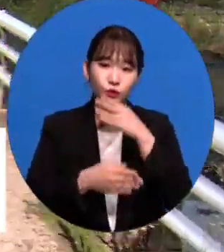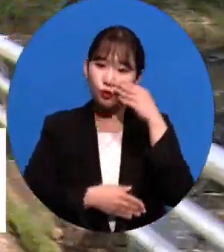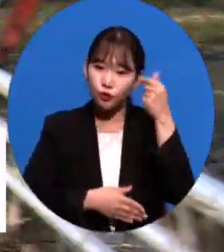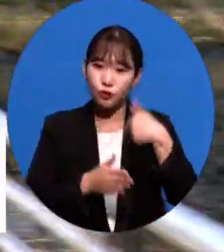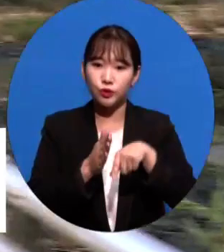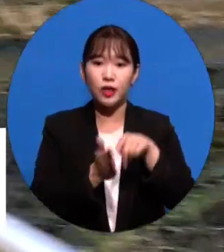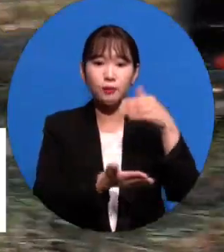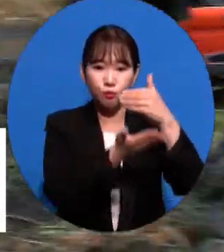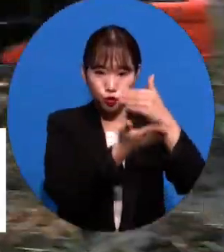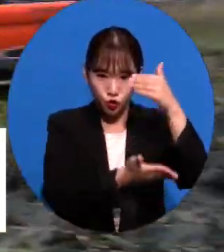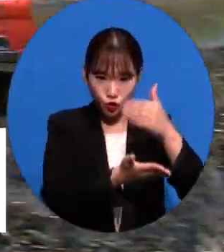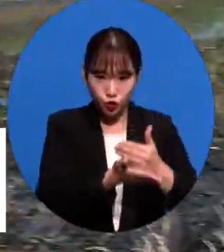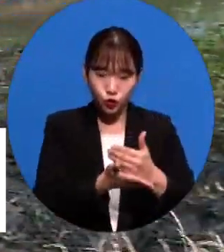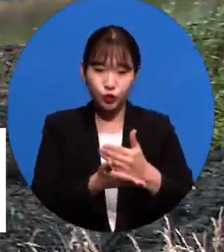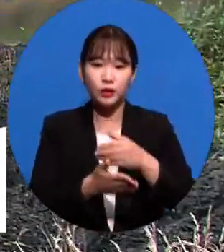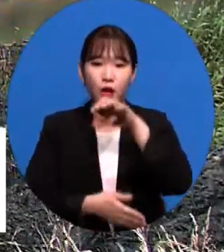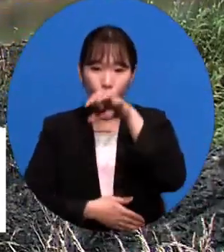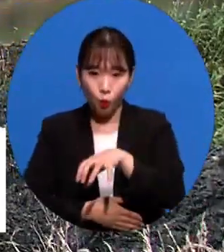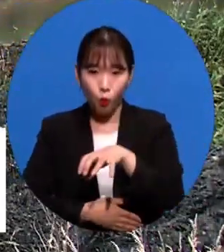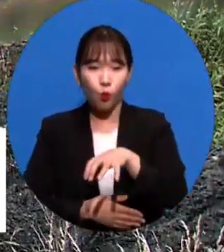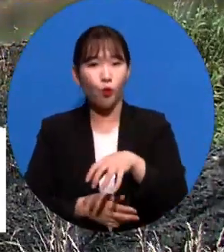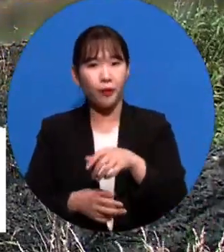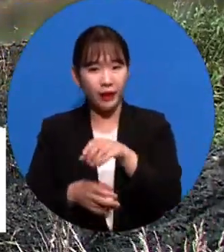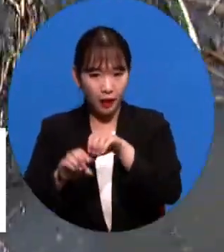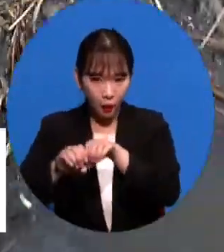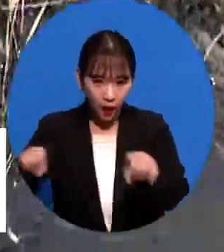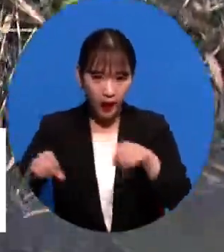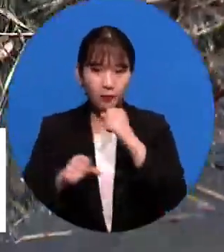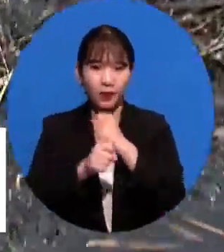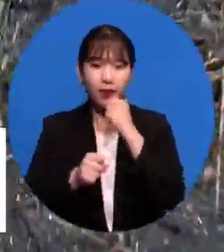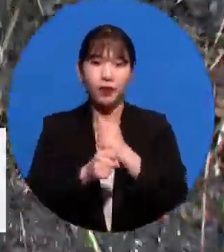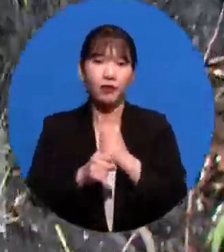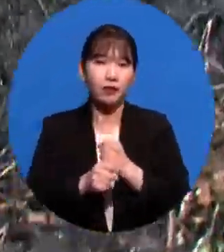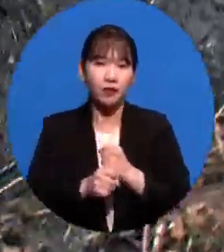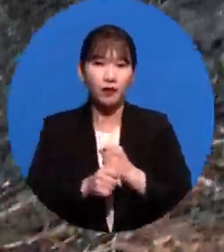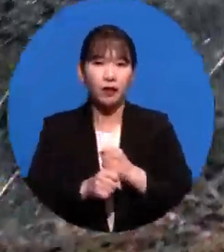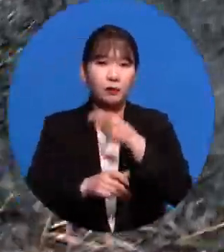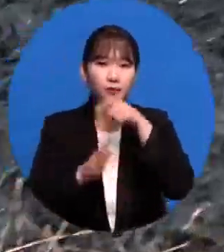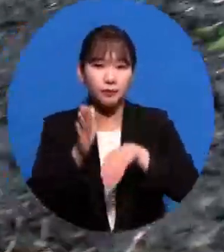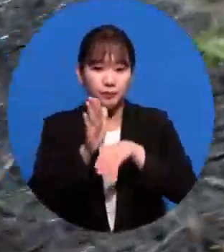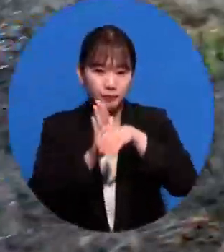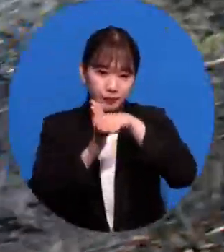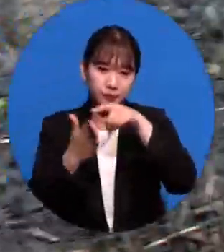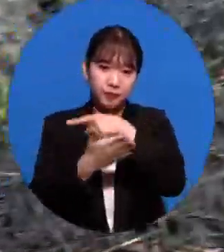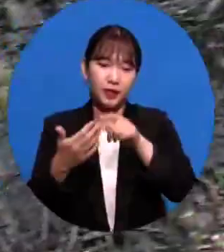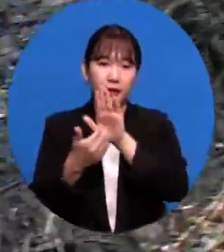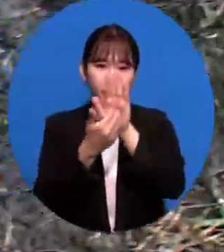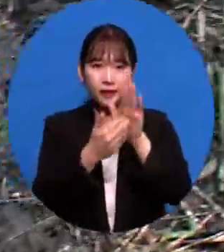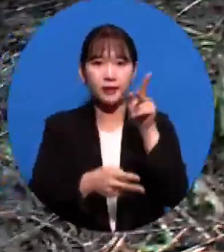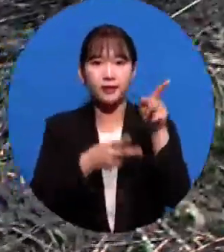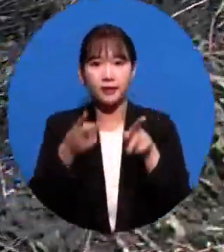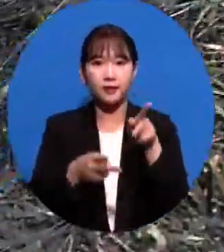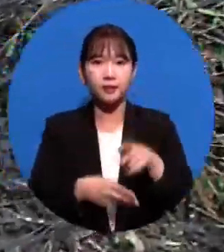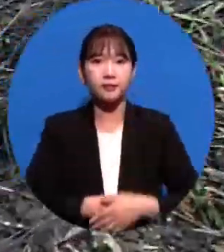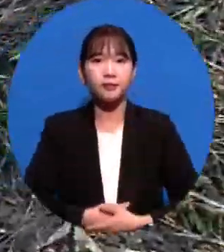배수문, 배수장, 배수로 등 방제 시설을 구축해 농경지의 침수 피해를 예방하는